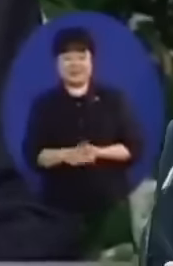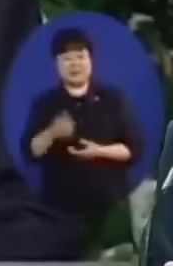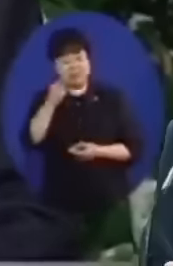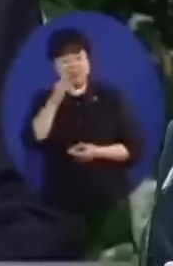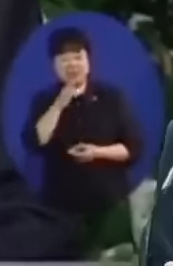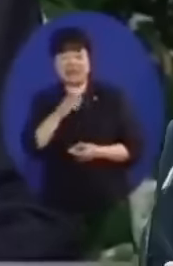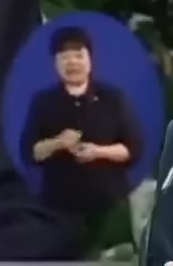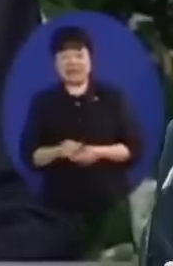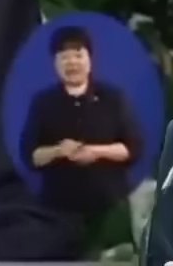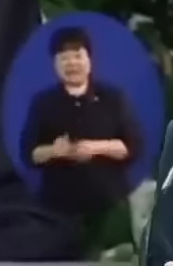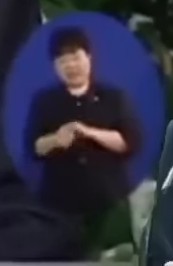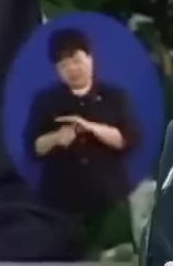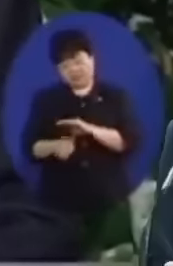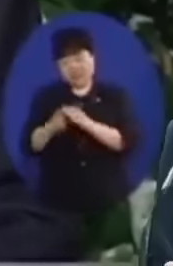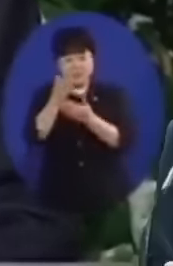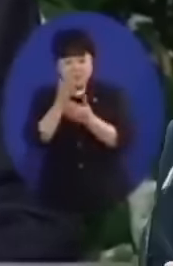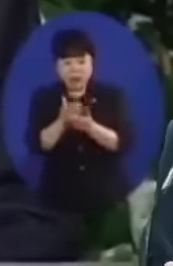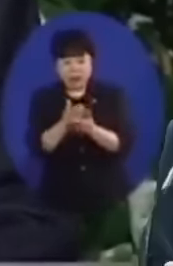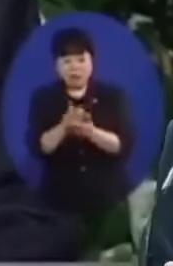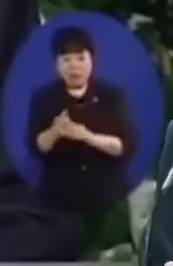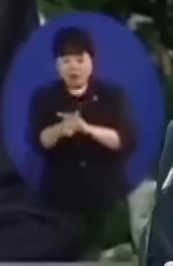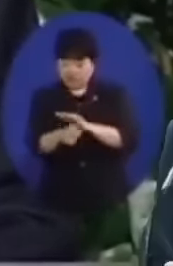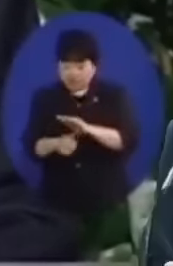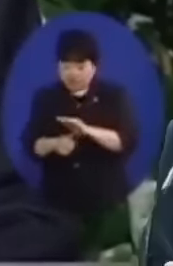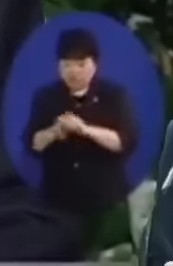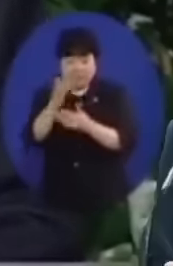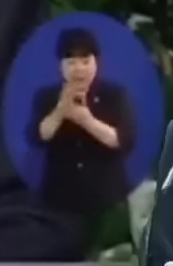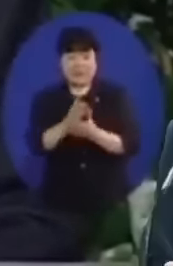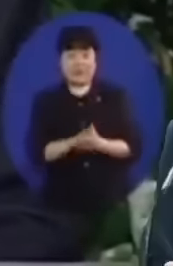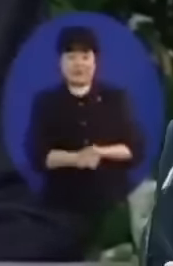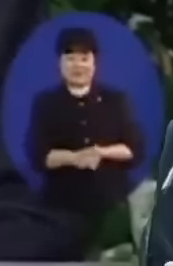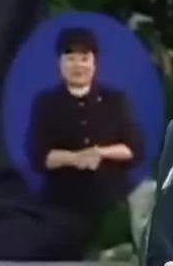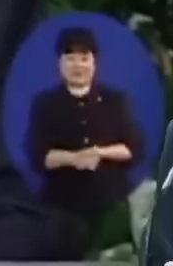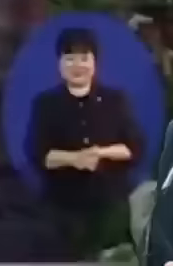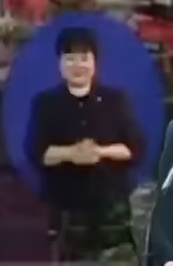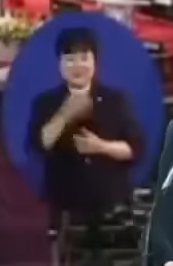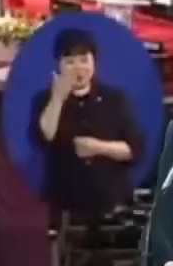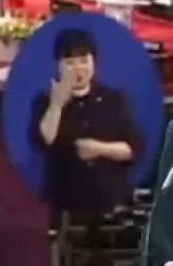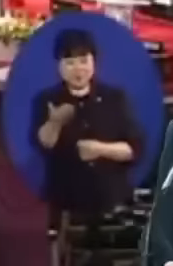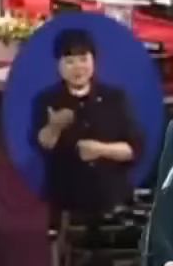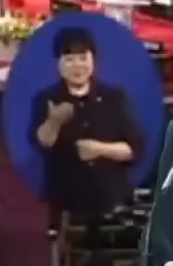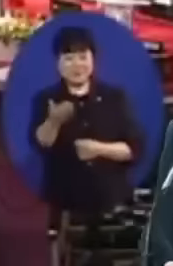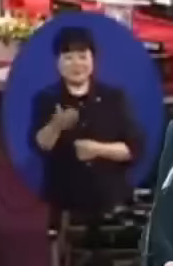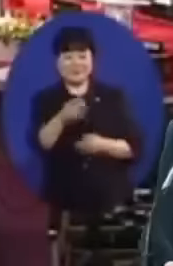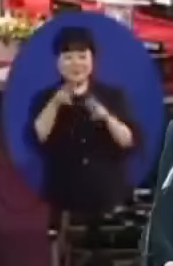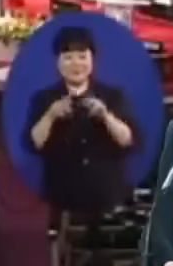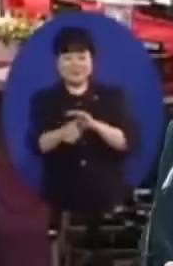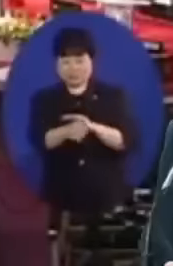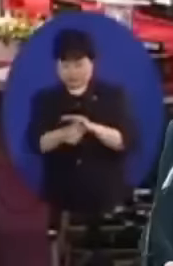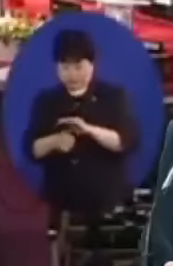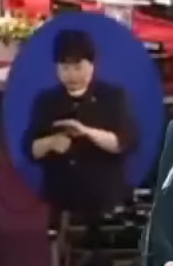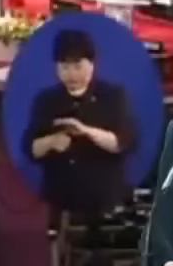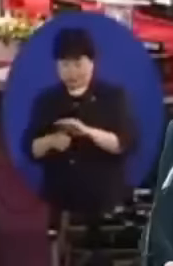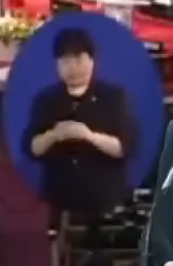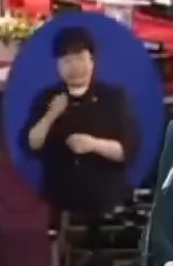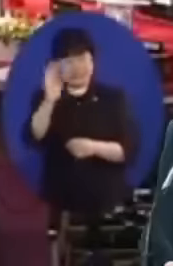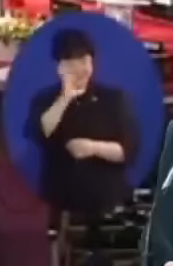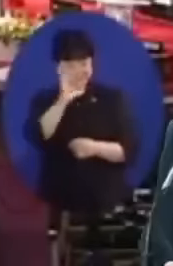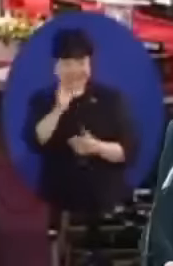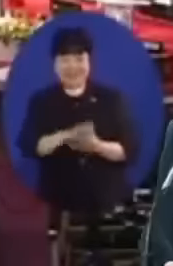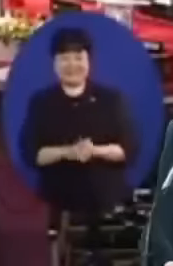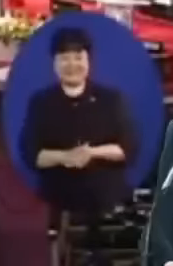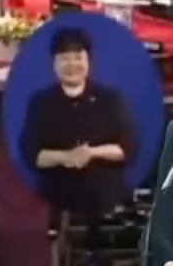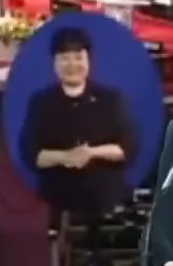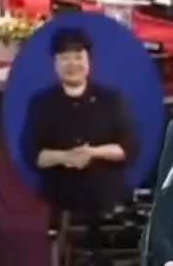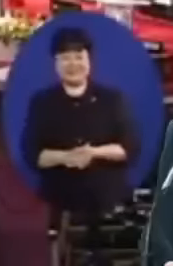열등의식이나 좌절감을 가지지 마시고 뒤로 물러가지 마십시오. 여러분은 뒤로 물러갈 사람들이 아닙니다.